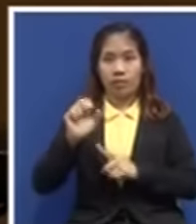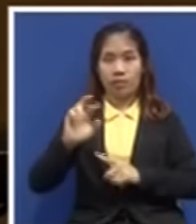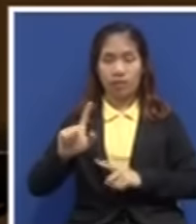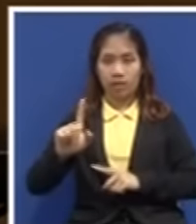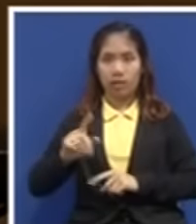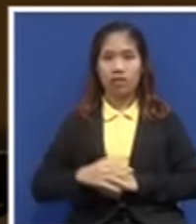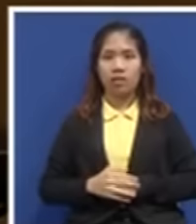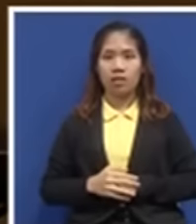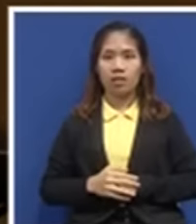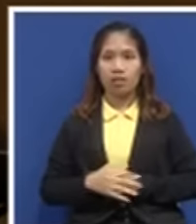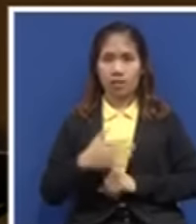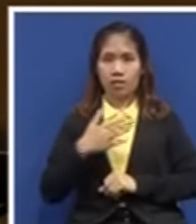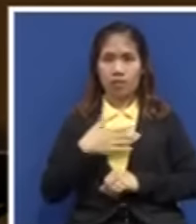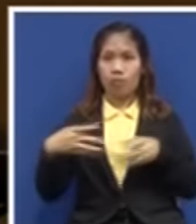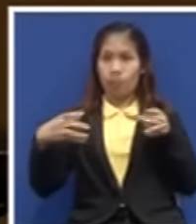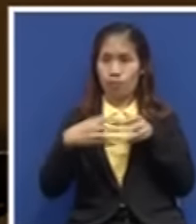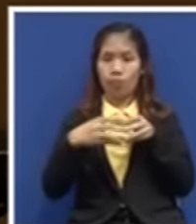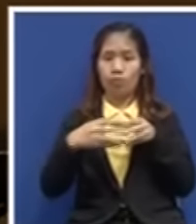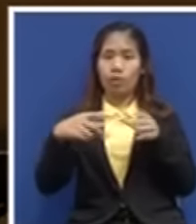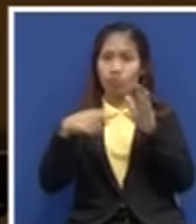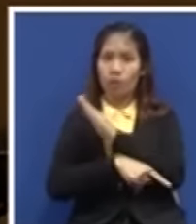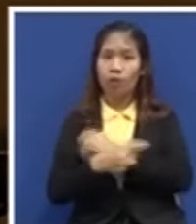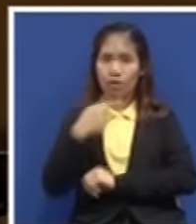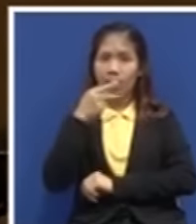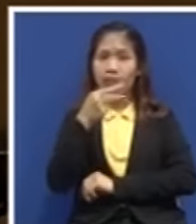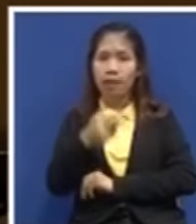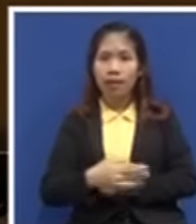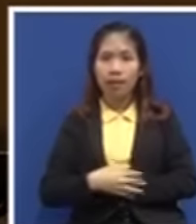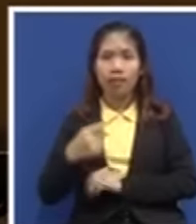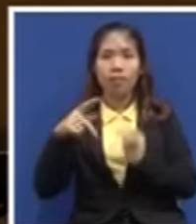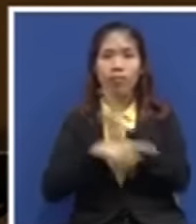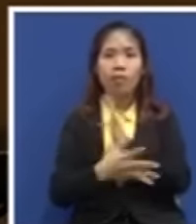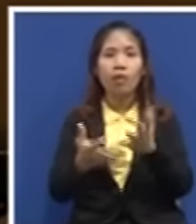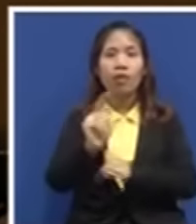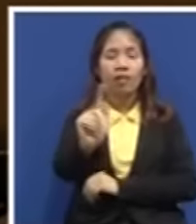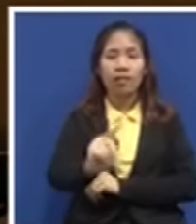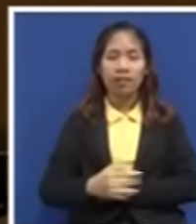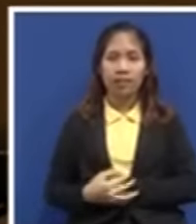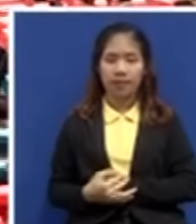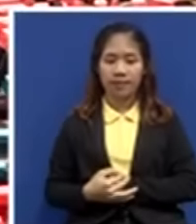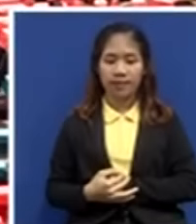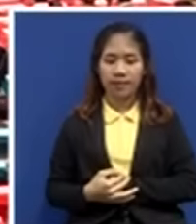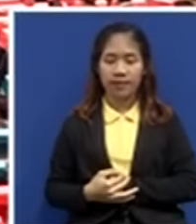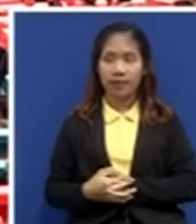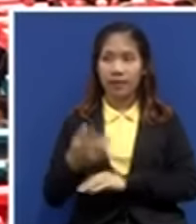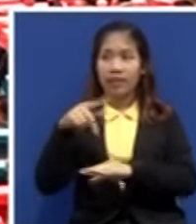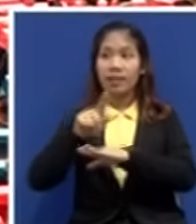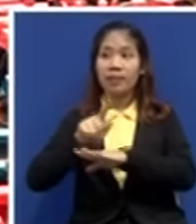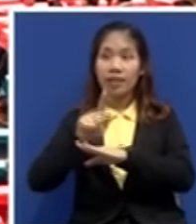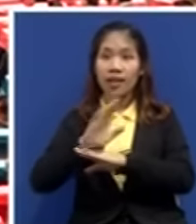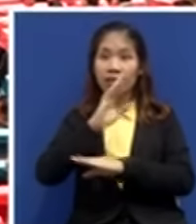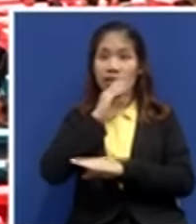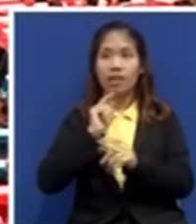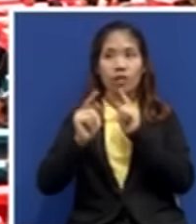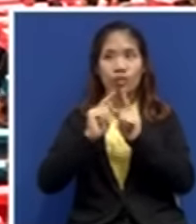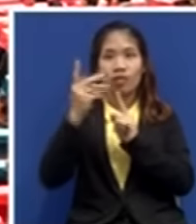ะเห็นกันอยู ่เอาเป็นว่าท่าน จะสรุปไม่โกงได้ไงนะฮะ ท่านประธานครับถ้ายังตกล